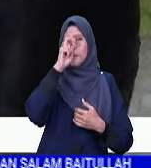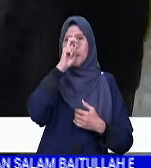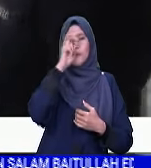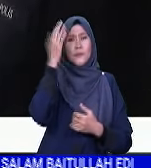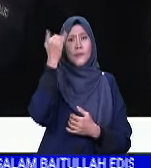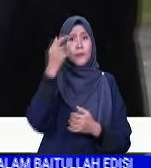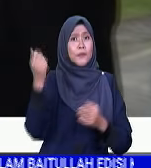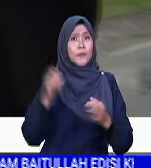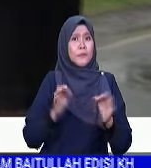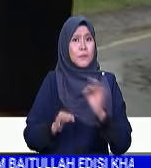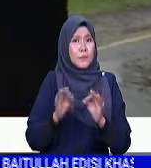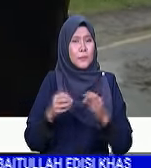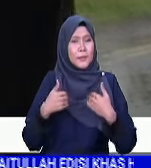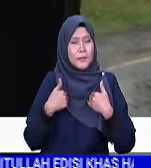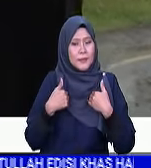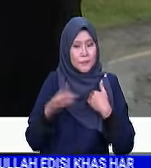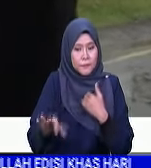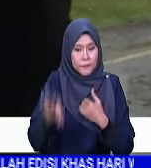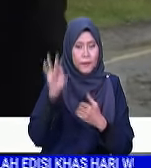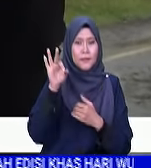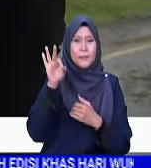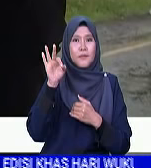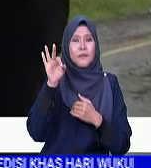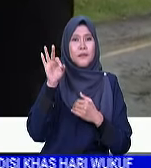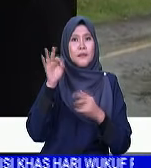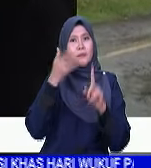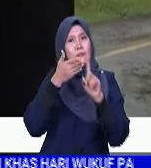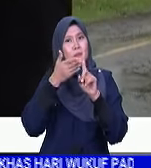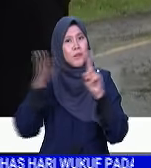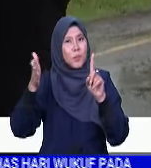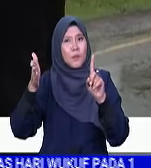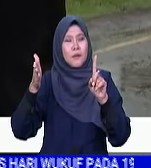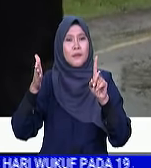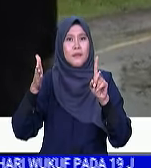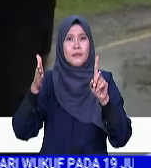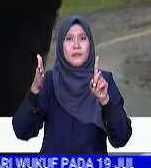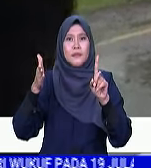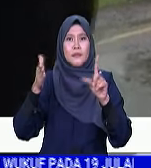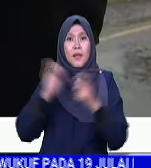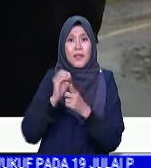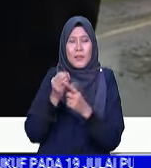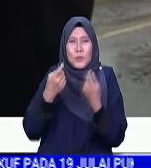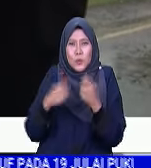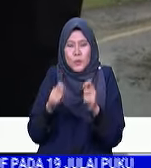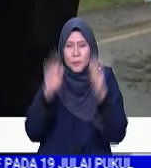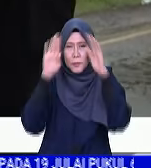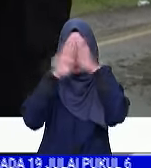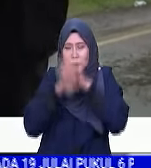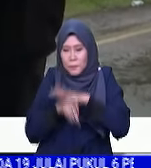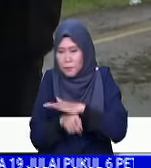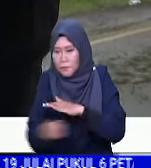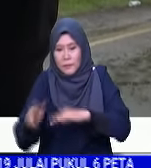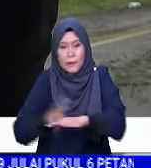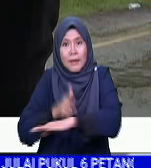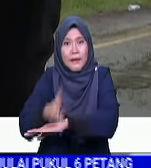mana sekiranya kita dapati bahawasanya ada pelanggaran di mana-mana ataupun cubaan untuk meretas daerah,